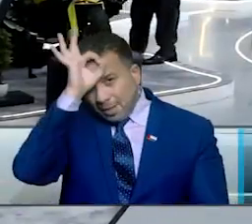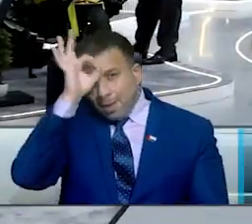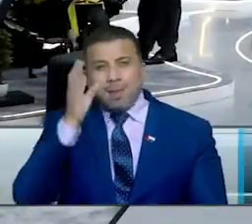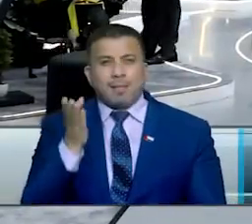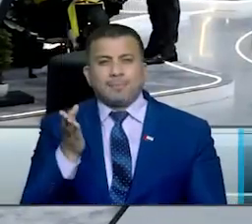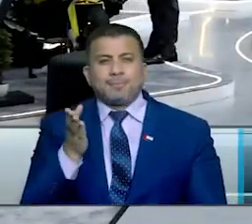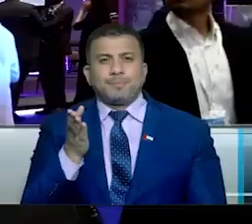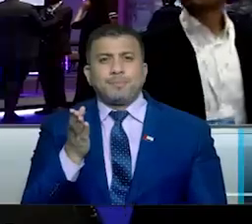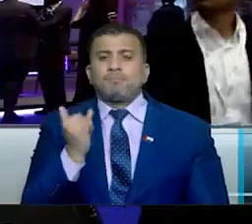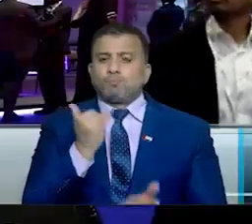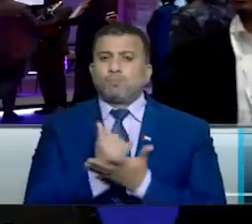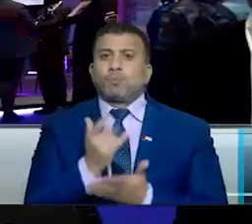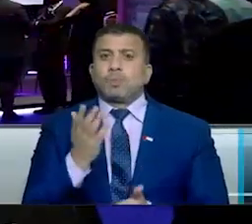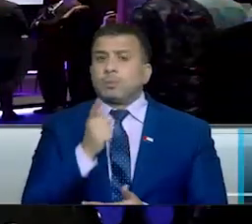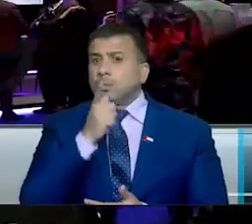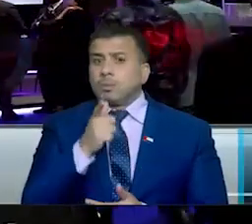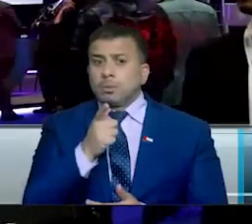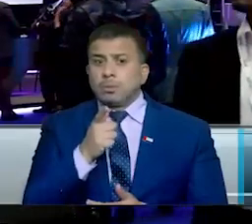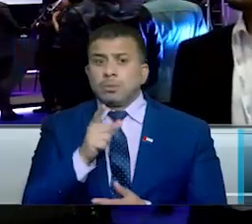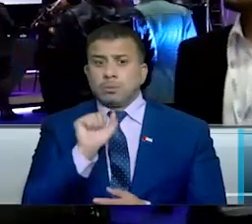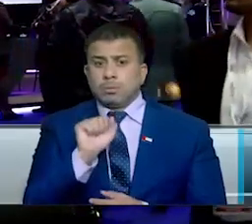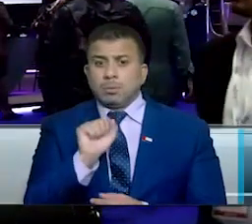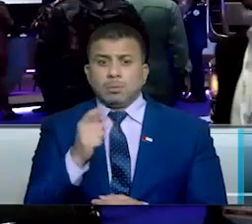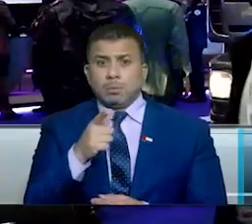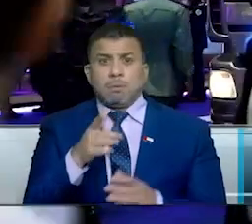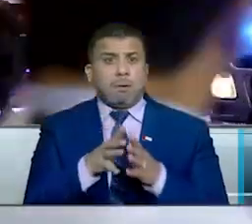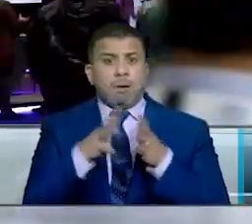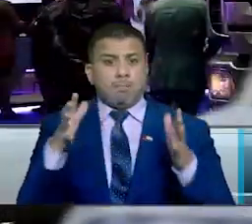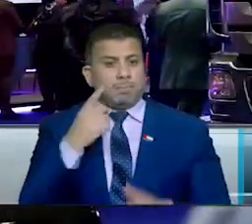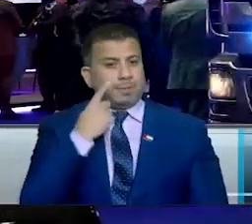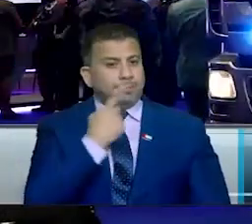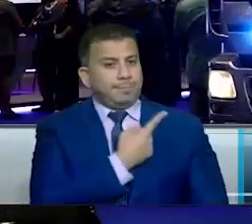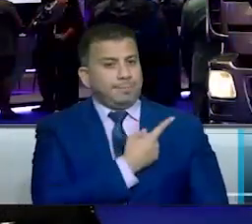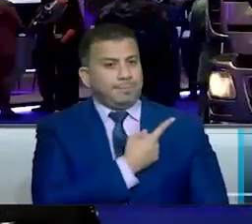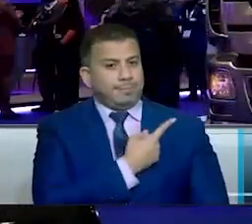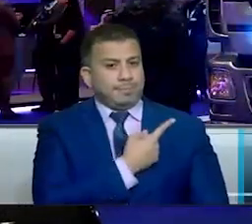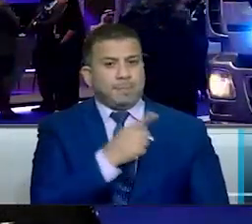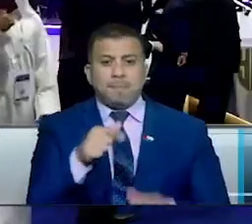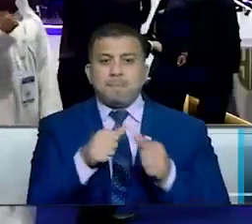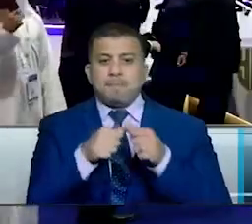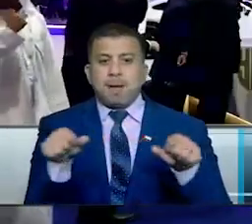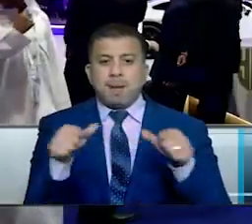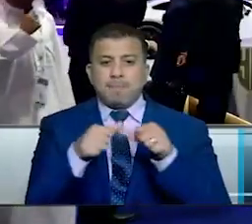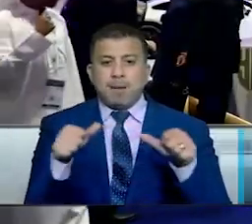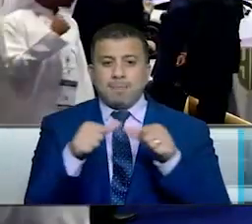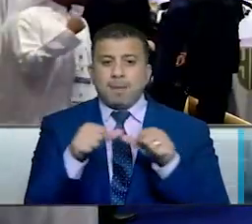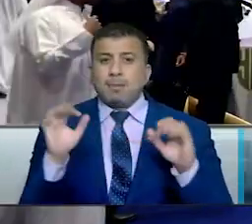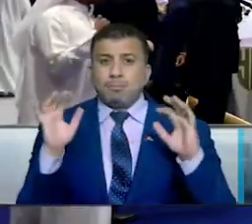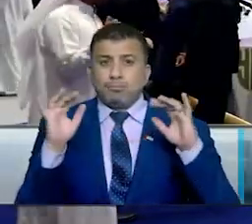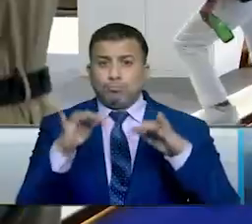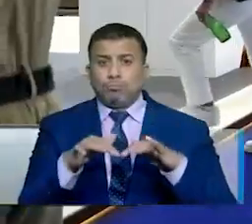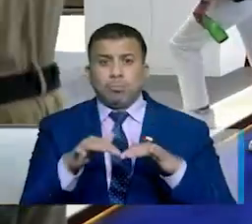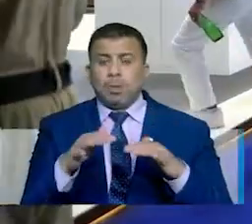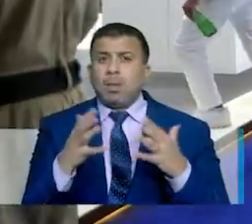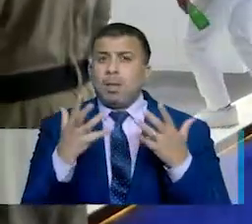وزير الداخلية. وتعد هذه النسخة الأكبر على الإطلاق للمعرض، حيث يأتي